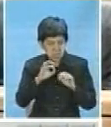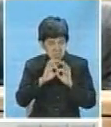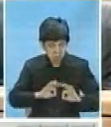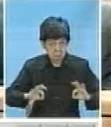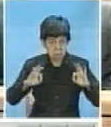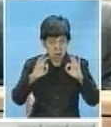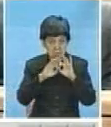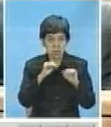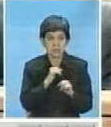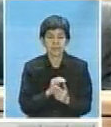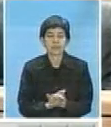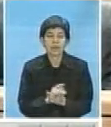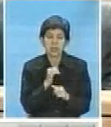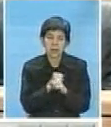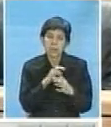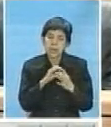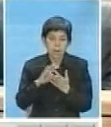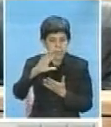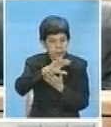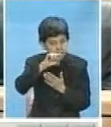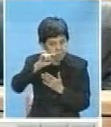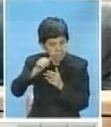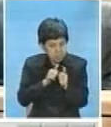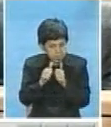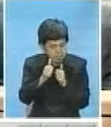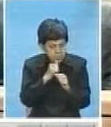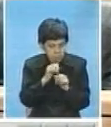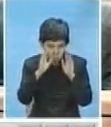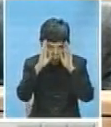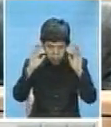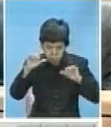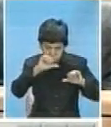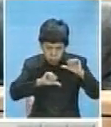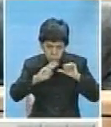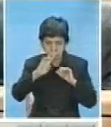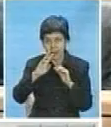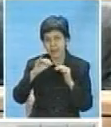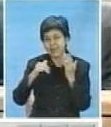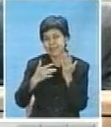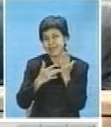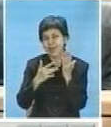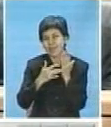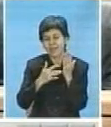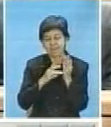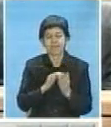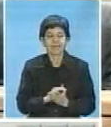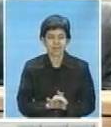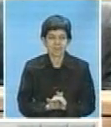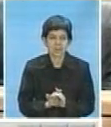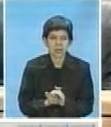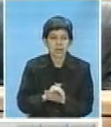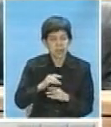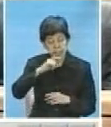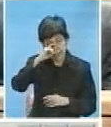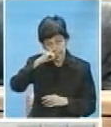การแข่งขันกับประเทศในเรื่องความรู้ทางวิทยาศาสตร์เทคโนโลยีท่านประธานคงจำได้ว่าเด็กไทยเรา